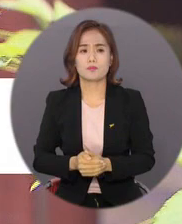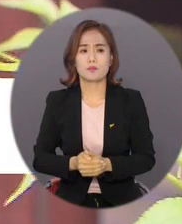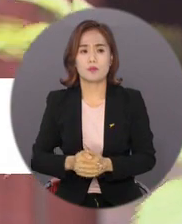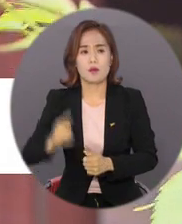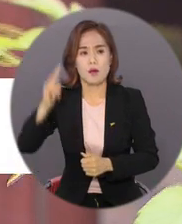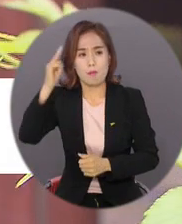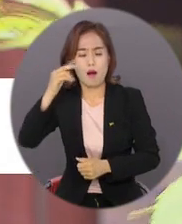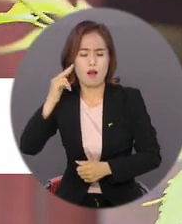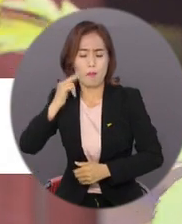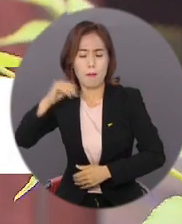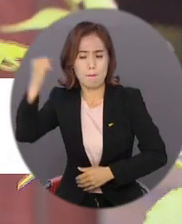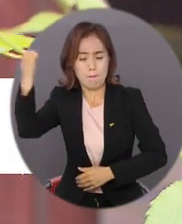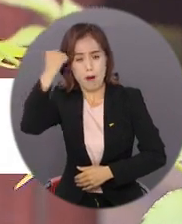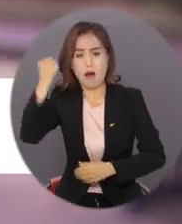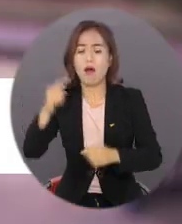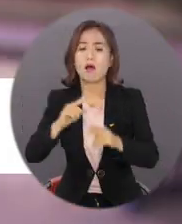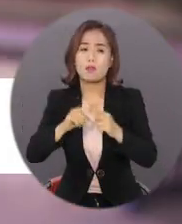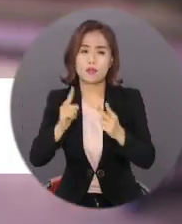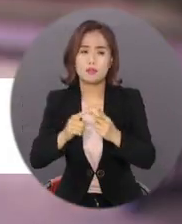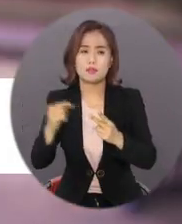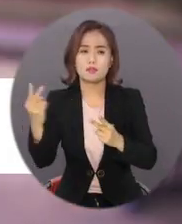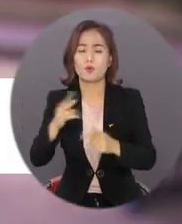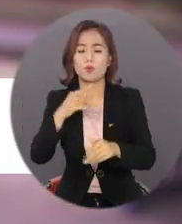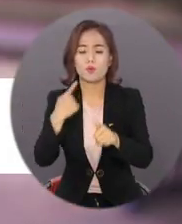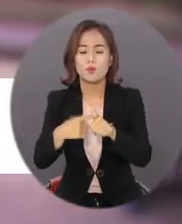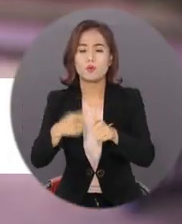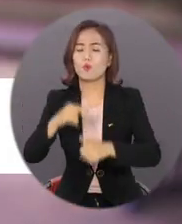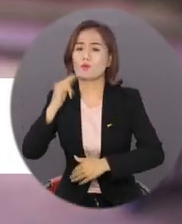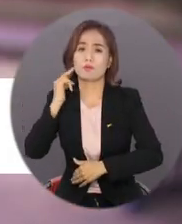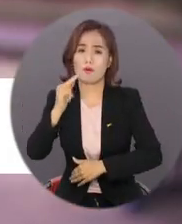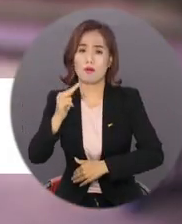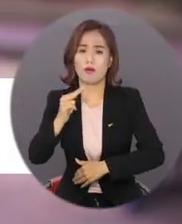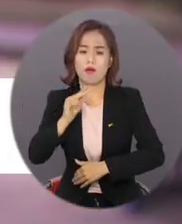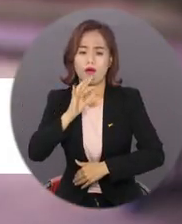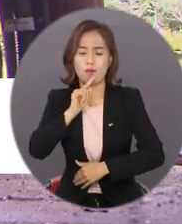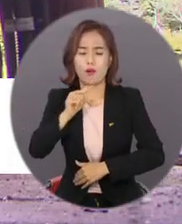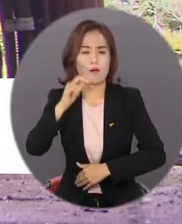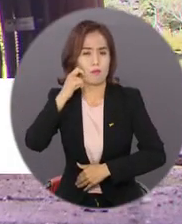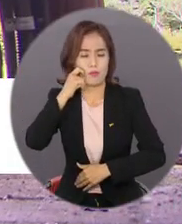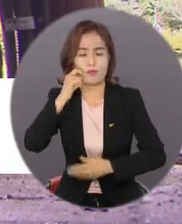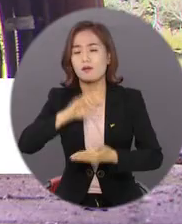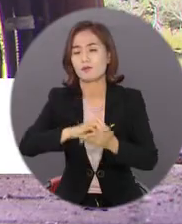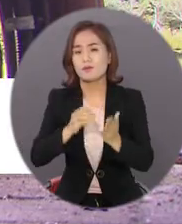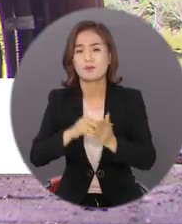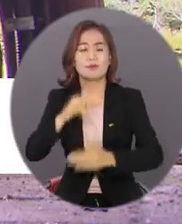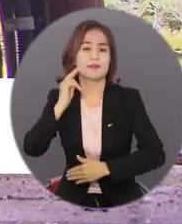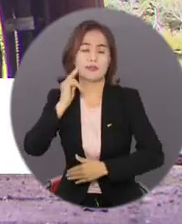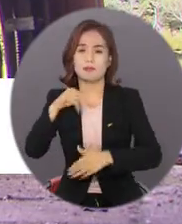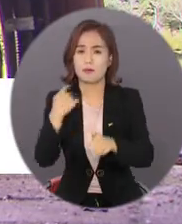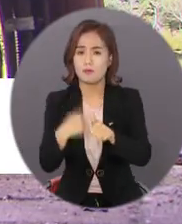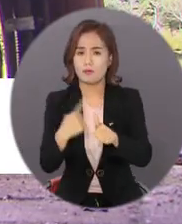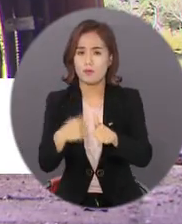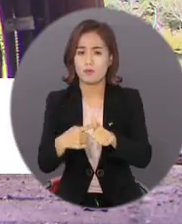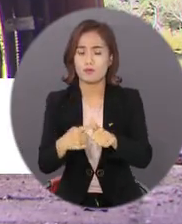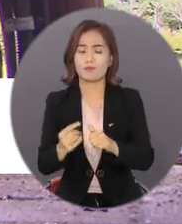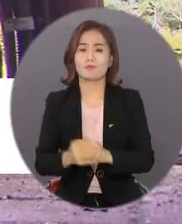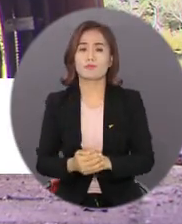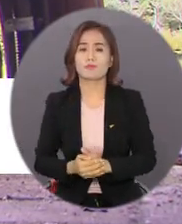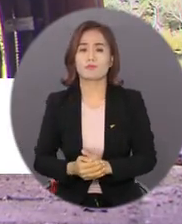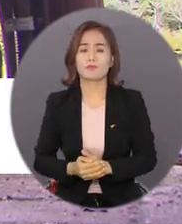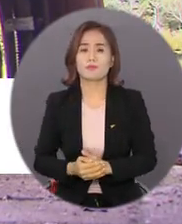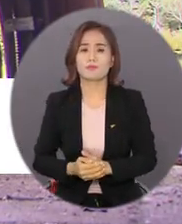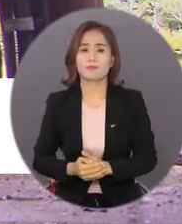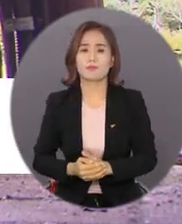세게 때린다든지, 욕도 진짜 좀 참았지, 입에 담을 수도 없을 말들도 많이